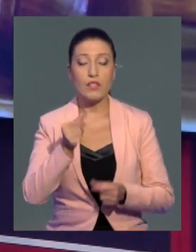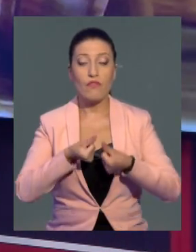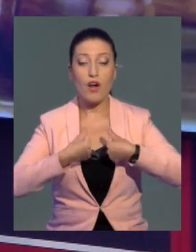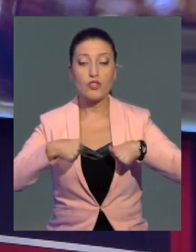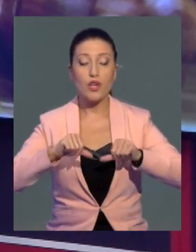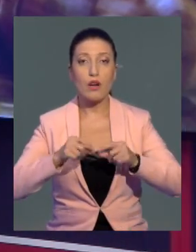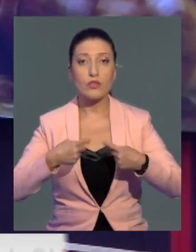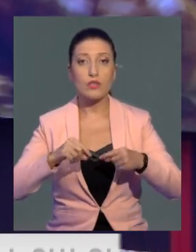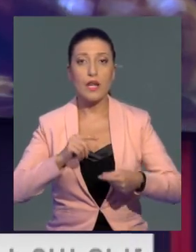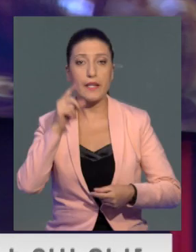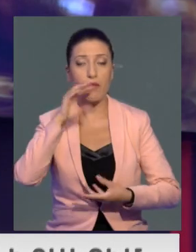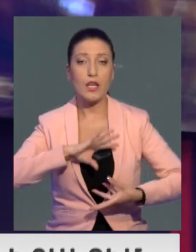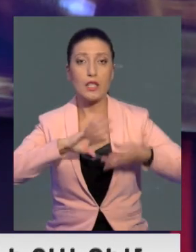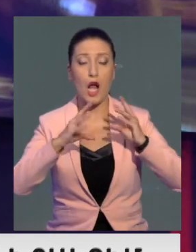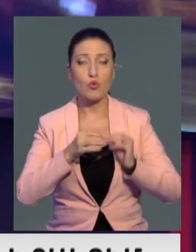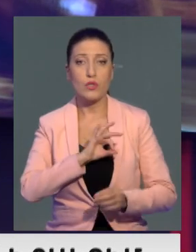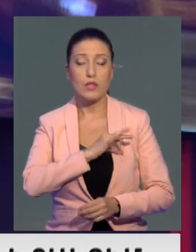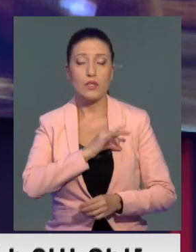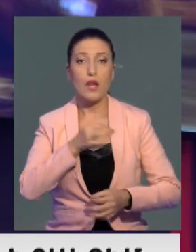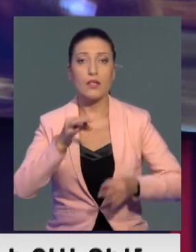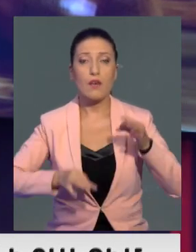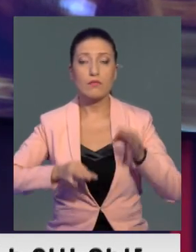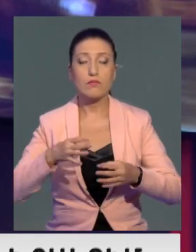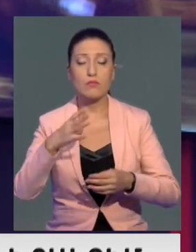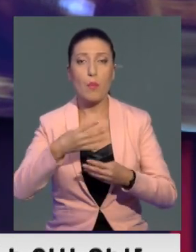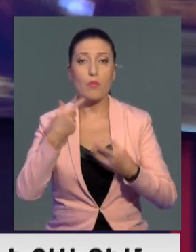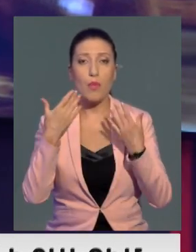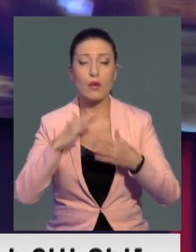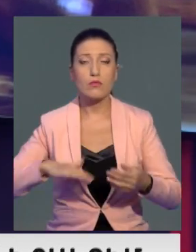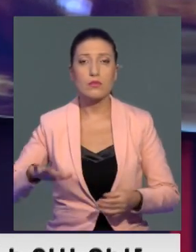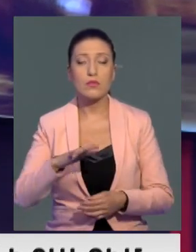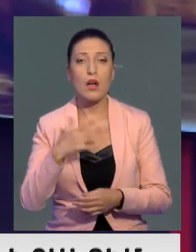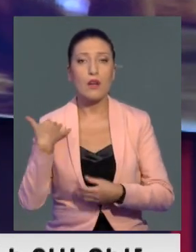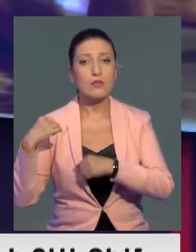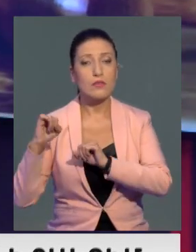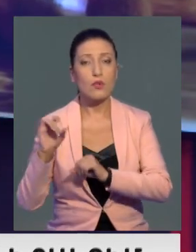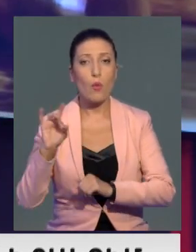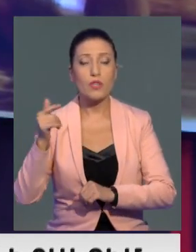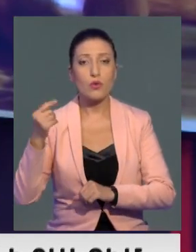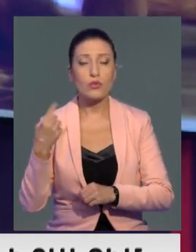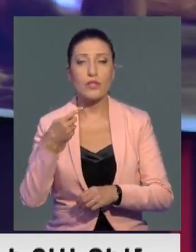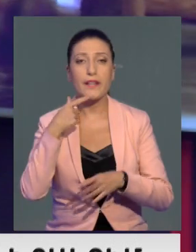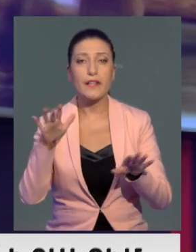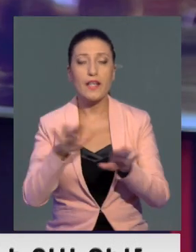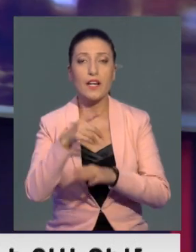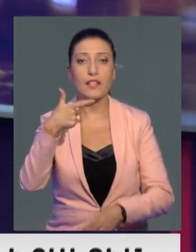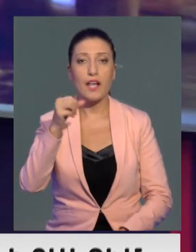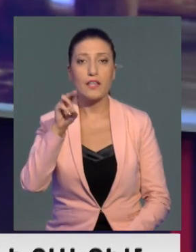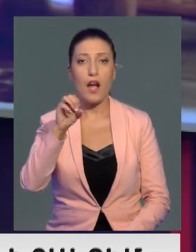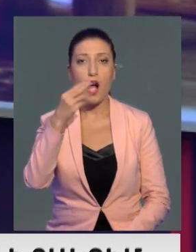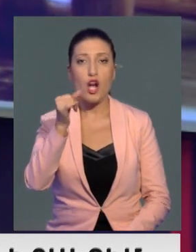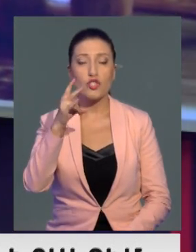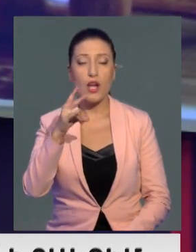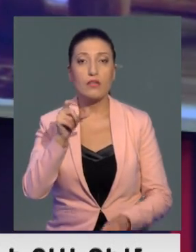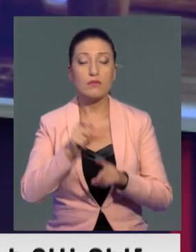իրավասության դատարանի Բաքում։ Հավաքվել են Քոչարյանի աջակիցները, միացրել հայրենասիրական երգեր, օրինակ Գետաշեն, իսկ ոստիկանական պատի